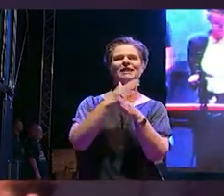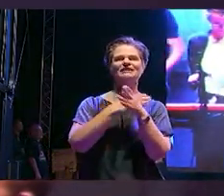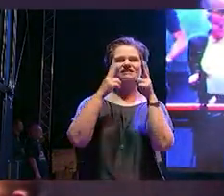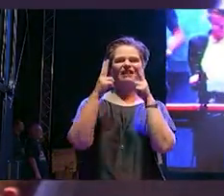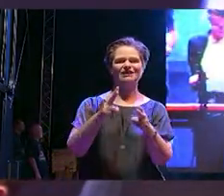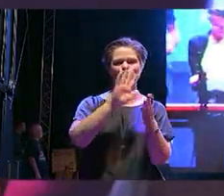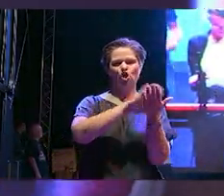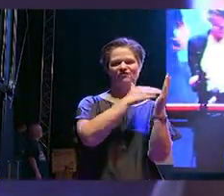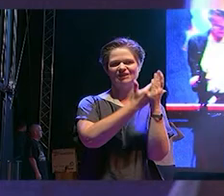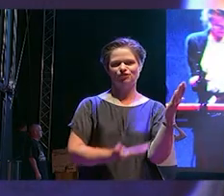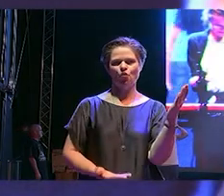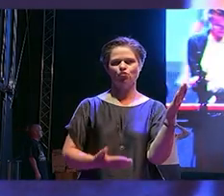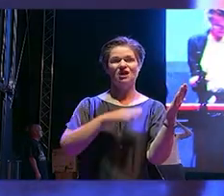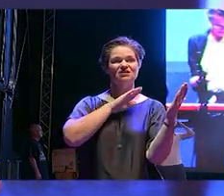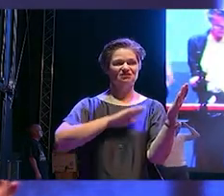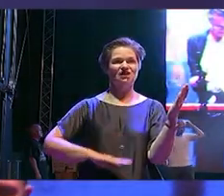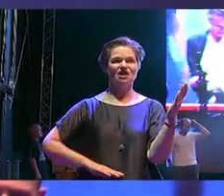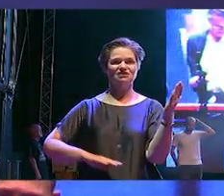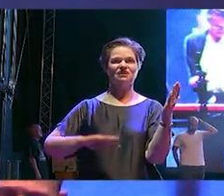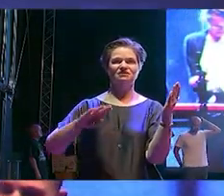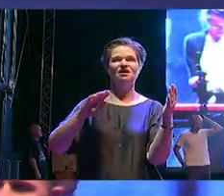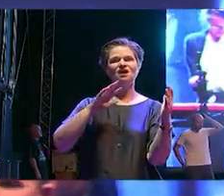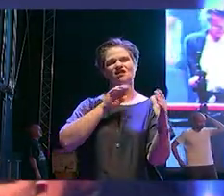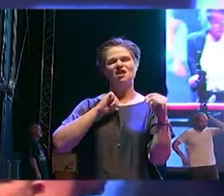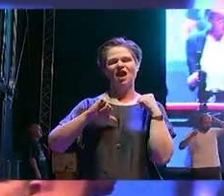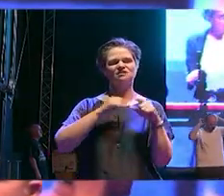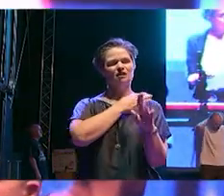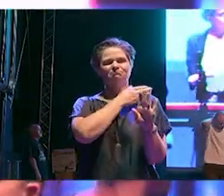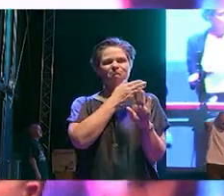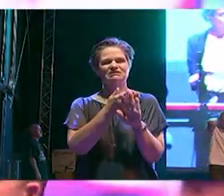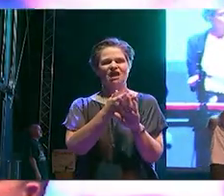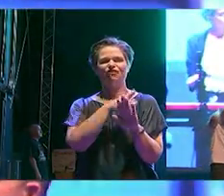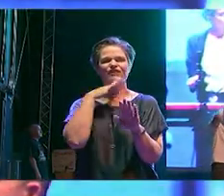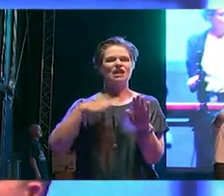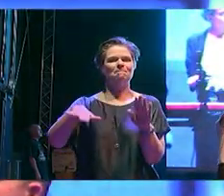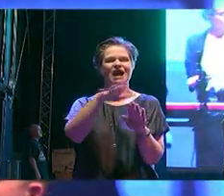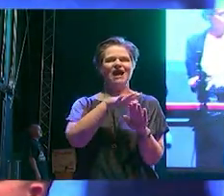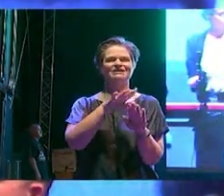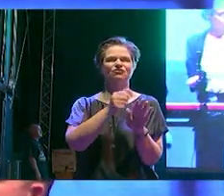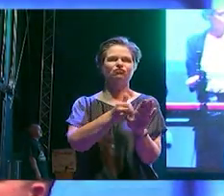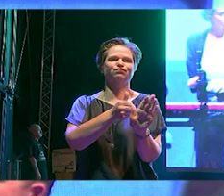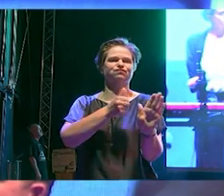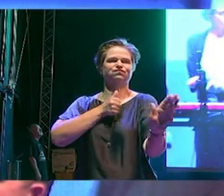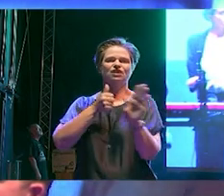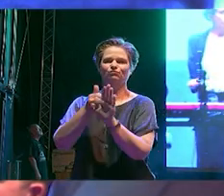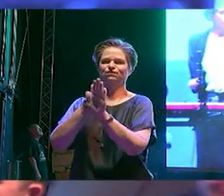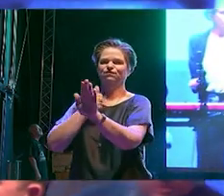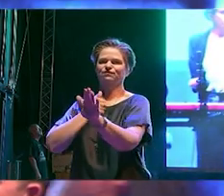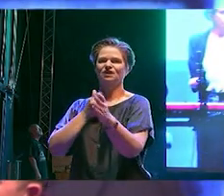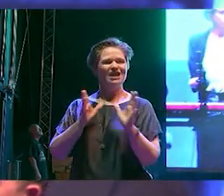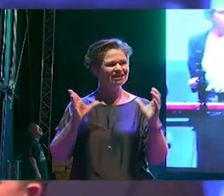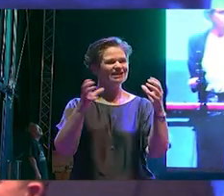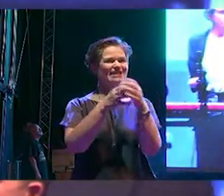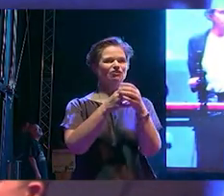UN-Behindertenrechtskonvention. Sachsen ist da leider in vielen Bereichen Entwicklungsland. Behinderte Menschen gehören in die Mitte